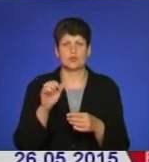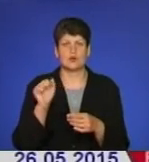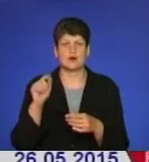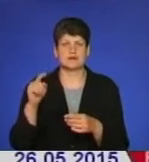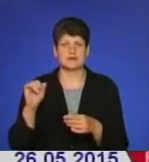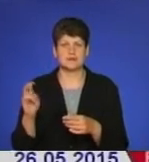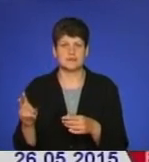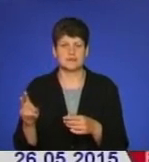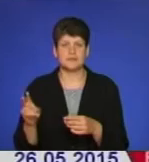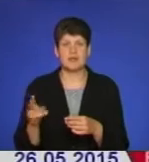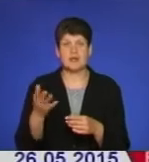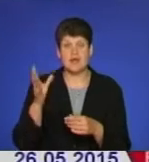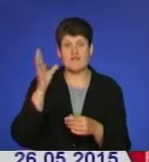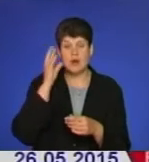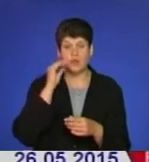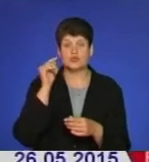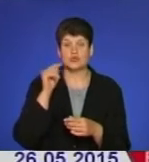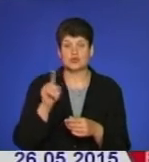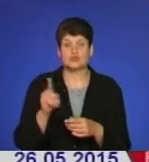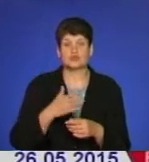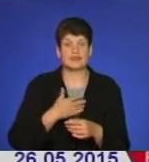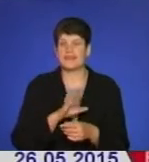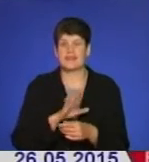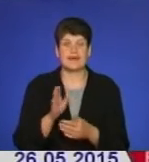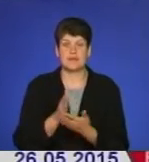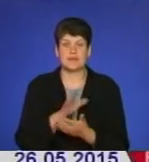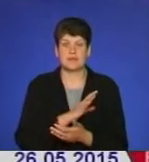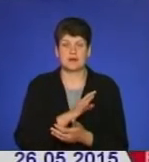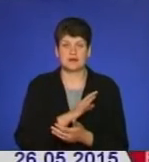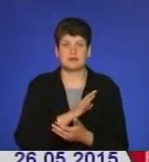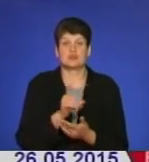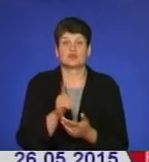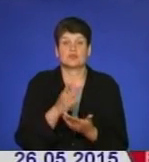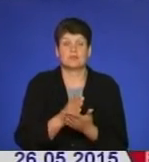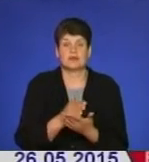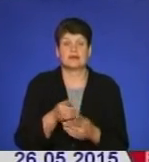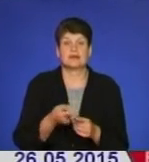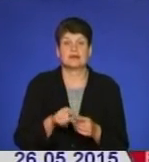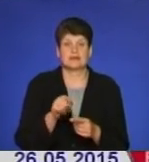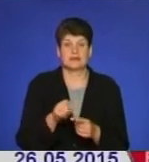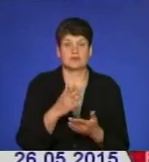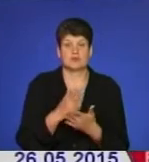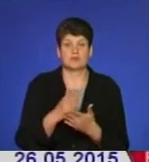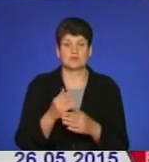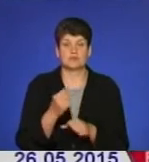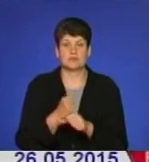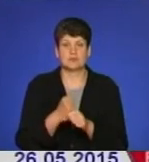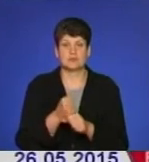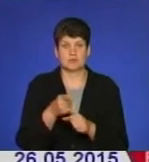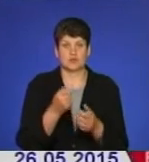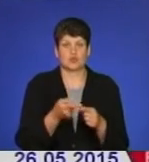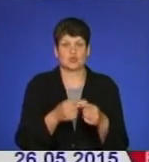Але враховуючи те, що виходимо з того, що ми не є багаті, тобто виходили з тих матеріалів, які є, кажу, під ногами, зробили цю